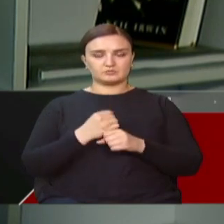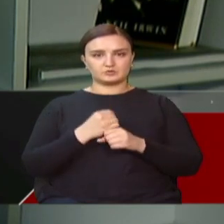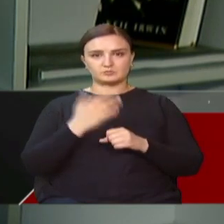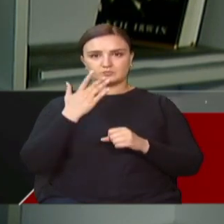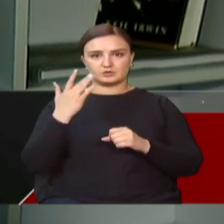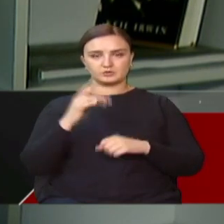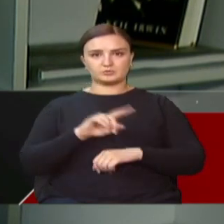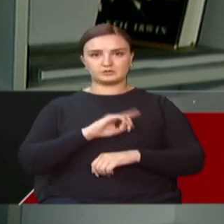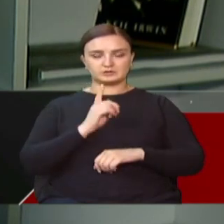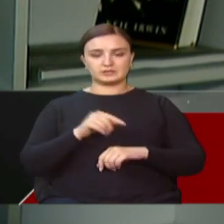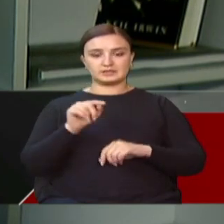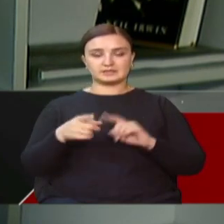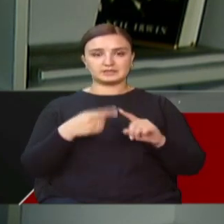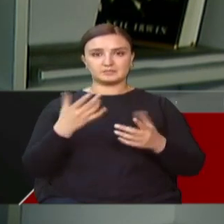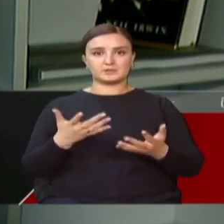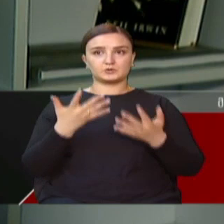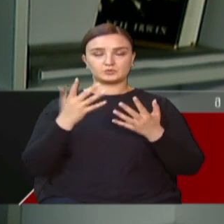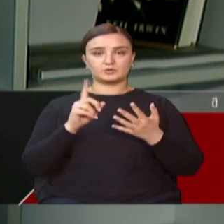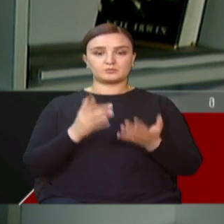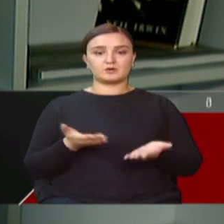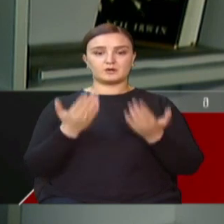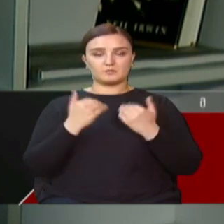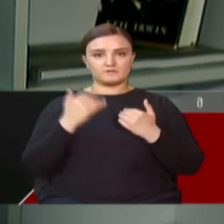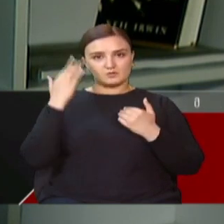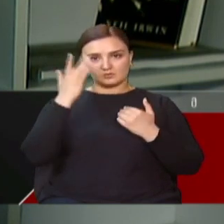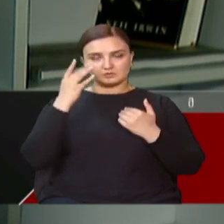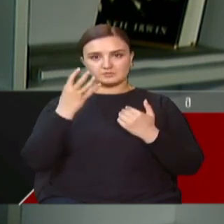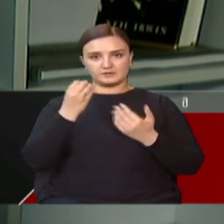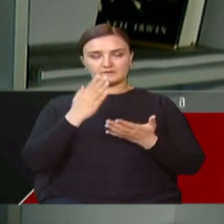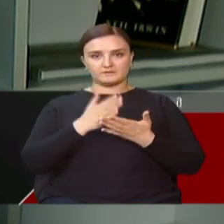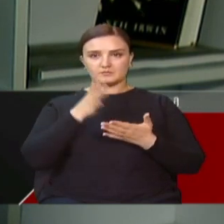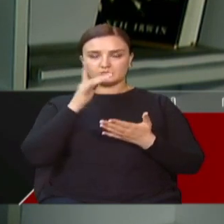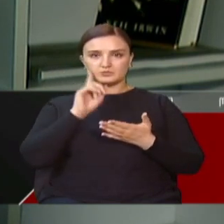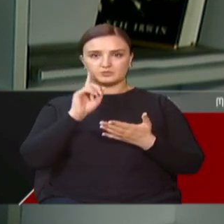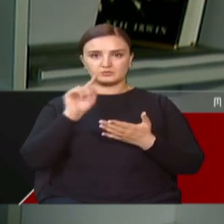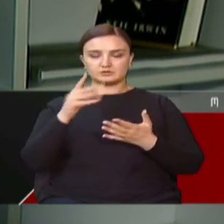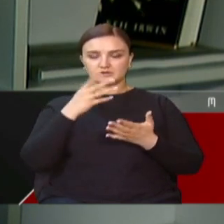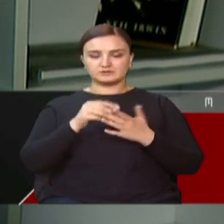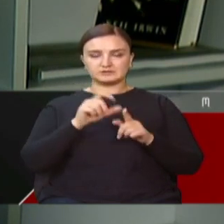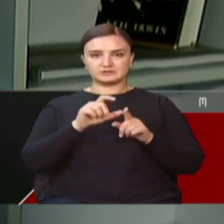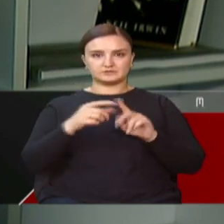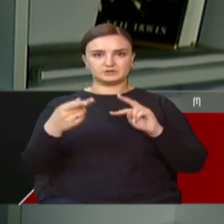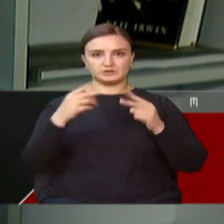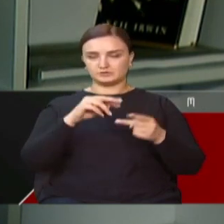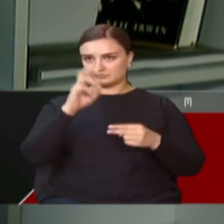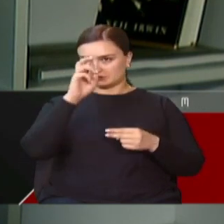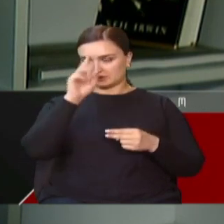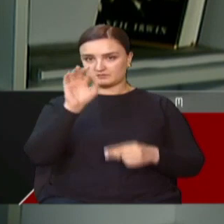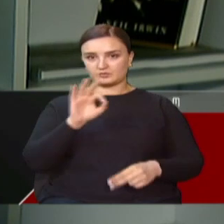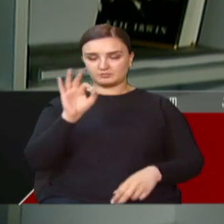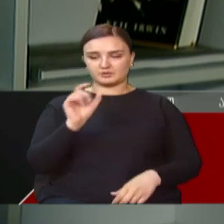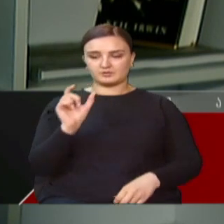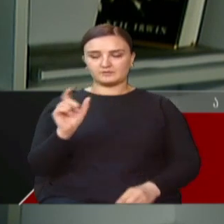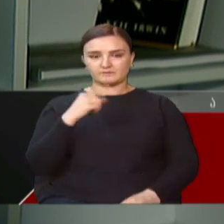ოღონდ იმისთვის, რომ ეს ეფექტურად გამოუვიდეთ, ოცნებას კიდევ აქვს ჯერ დრო, რომ შეცვალოს თავისი რიტორიკა, განსაკუთრებით მთავრობის ნაწილზე